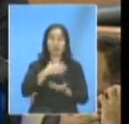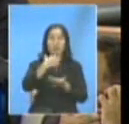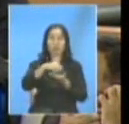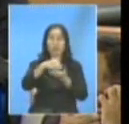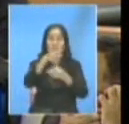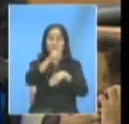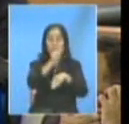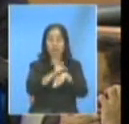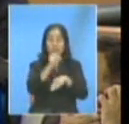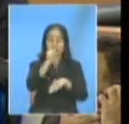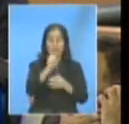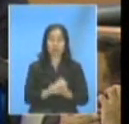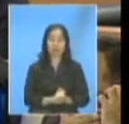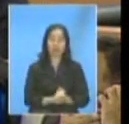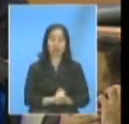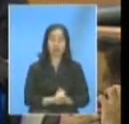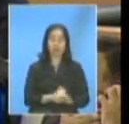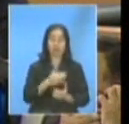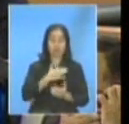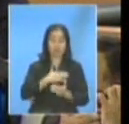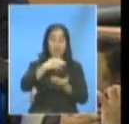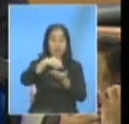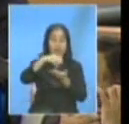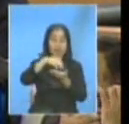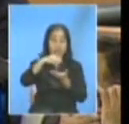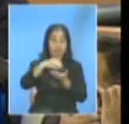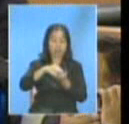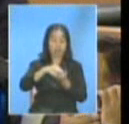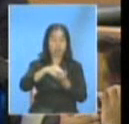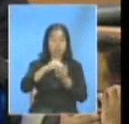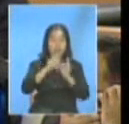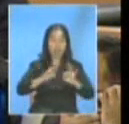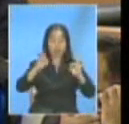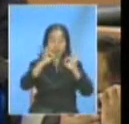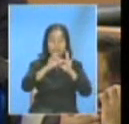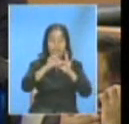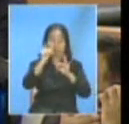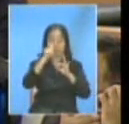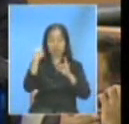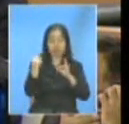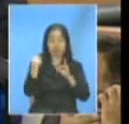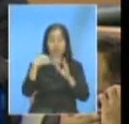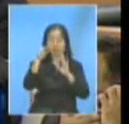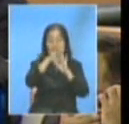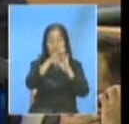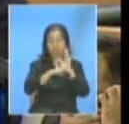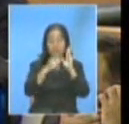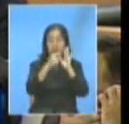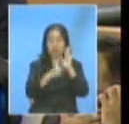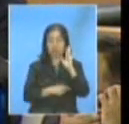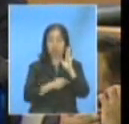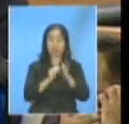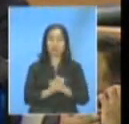านได้เลยเห็นว่าสิ่งที่ผมได้พูดนี้เนื้อหาสาระมันจะอยู่ในประเด็นที่ผมได้ไปตามมาอย่างนี้ครับท่านประธาน